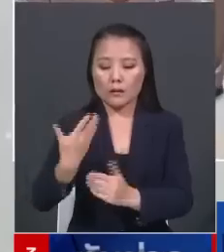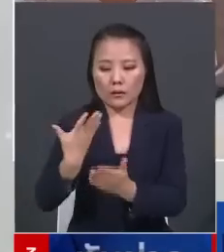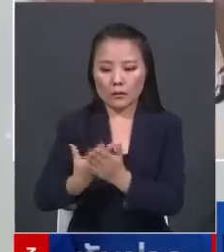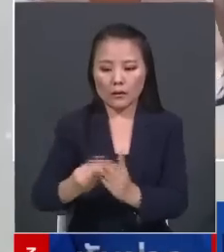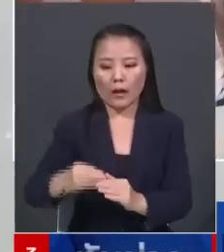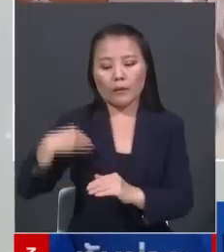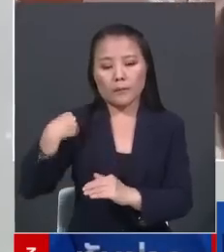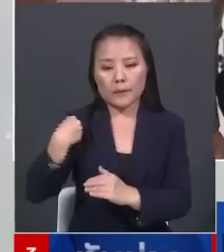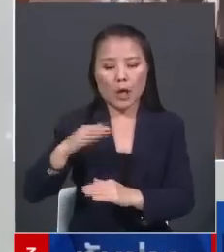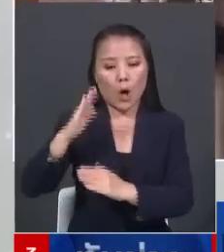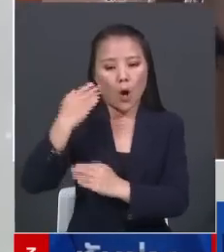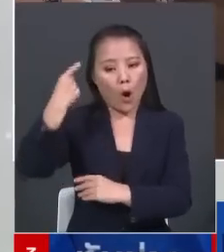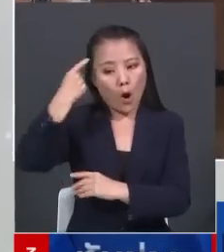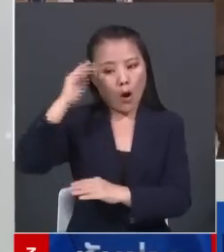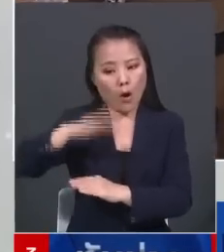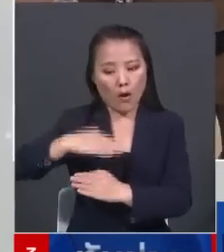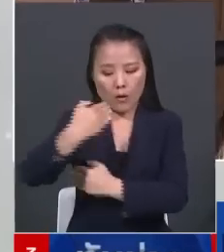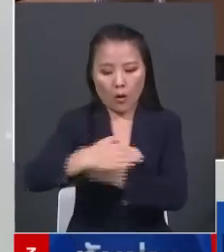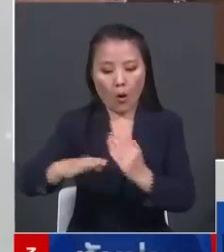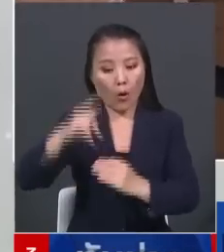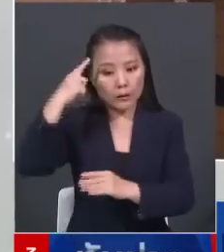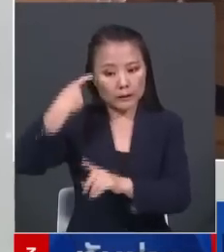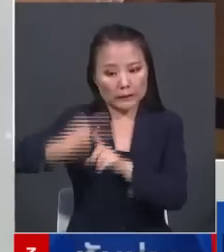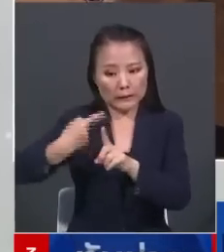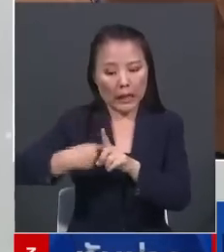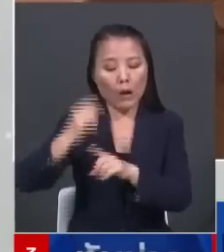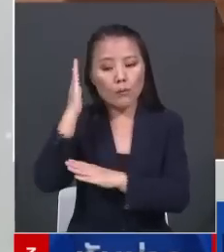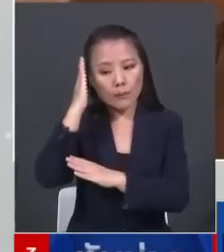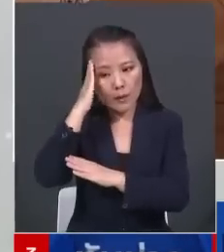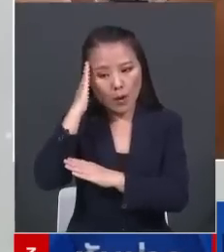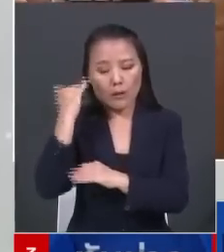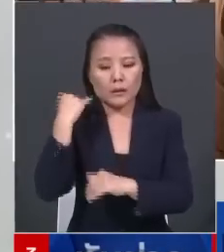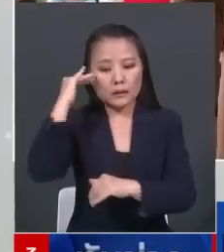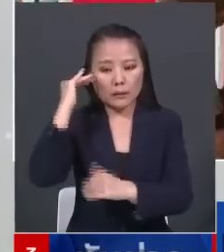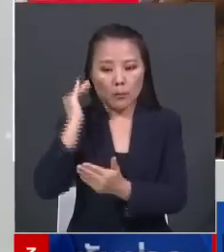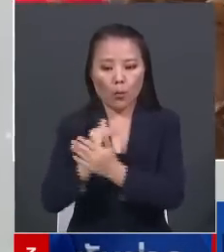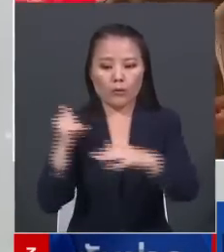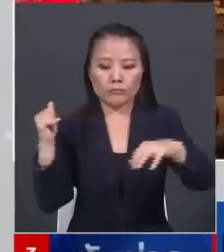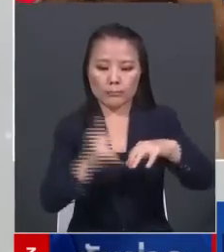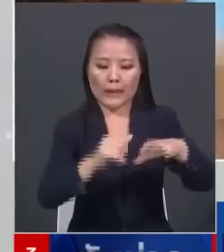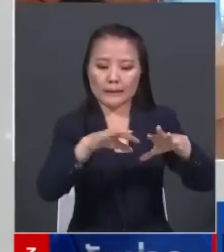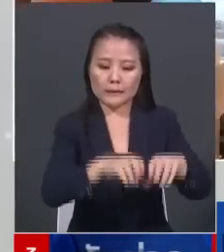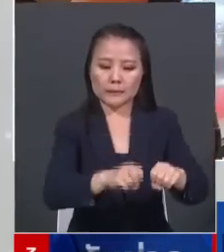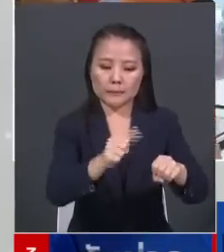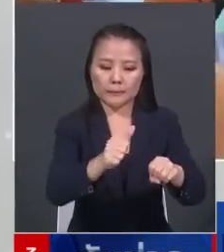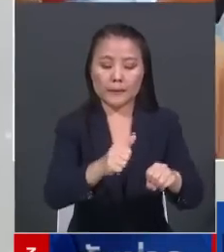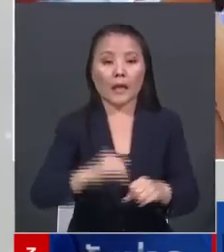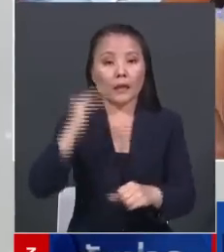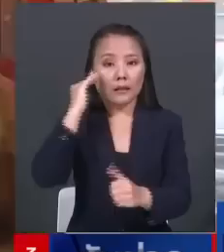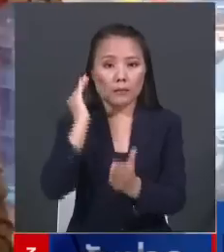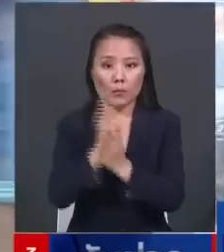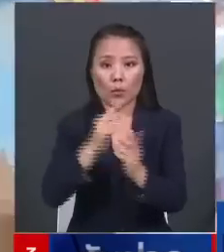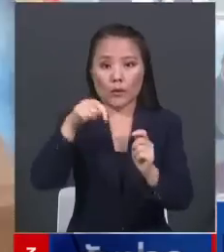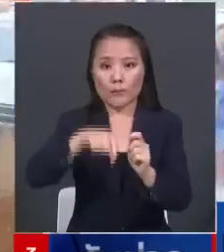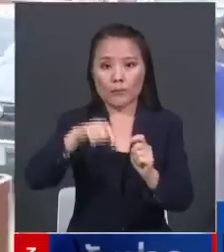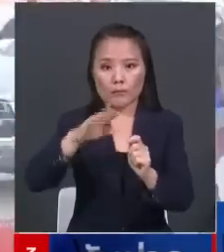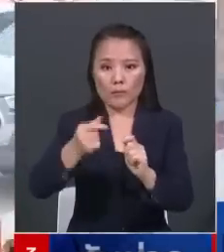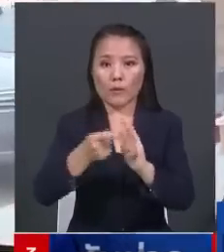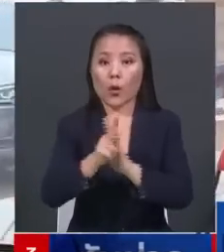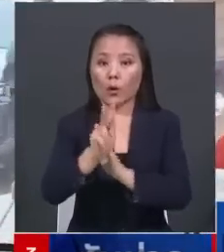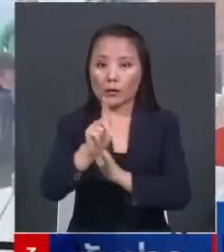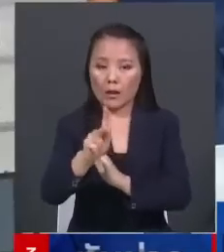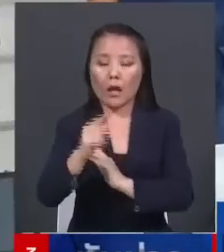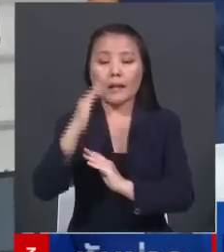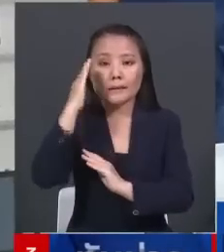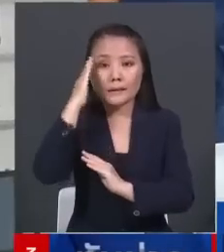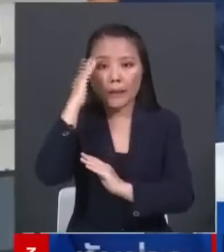นพักอยู่ในห้องเช่ากระทั่งถูกตำรวจรวบตัวเอาไว้ได้ทางด้านของผู้กำกับสภ.เมืองขอนแก่นค่ะบอกว่าหลังจากเกิดเหตุเจ้าห